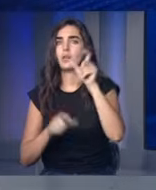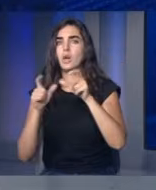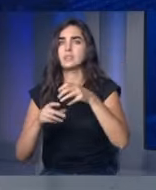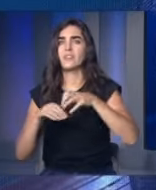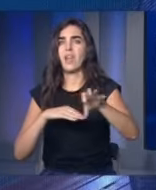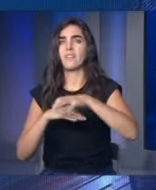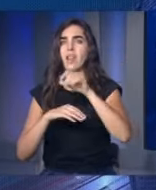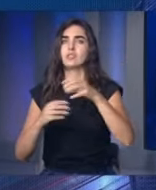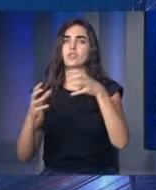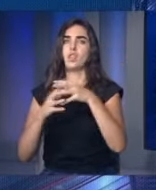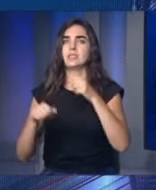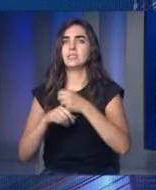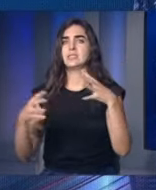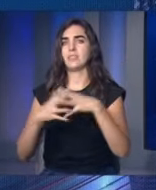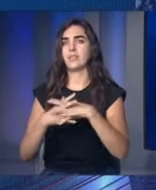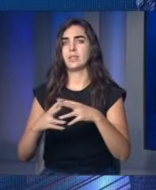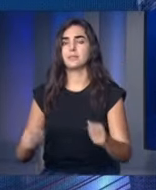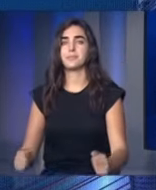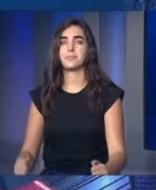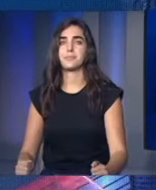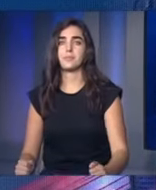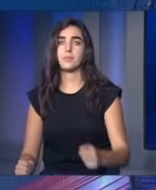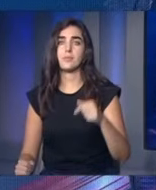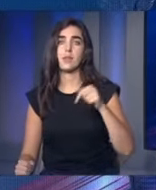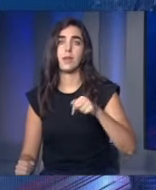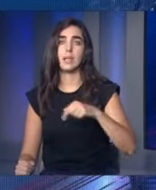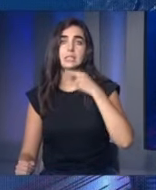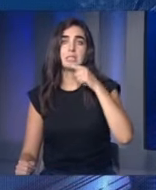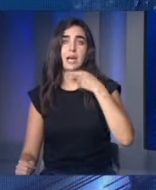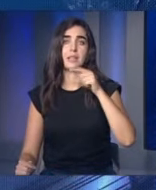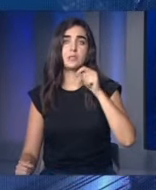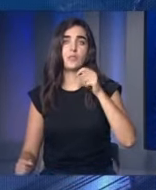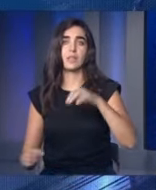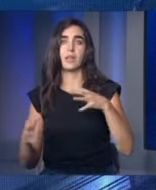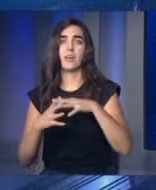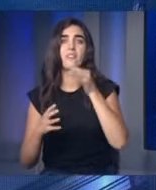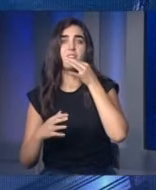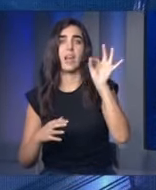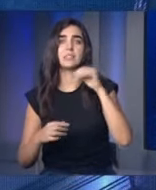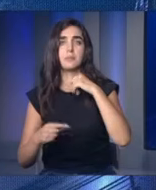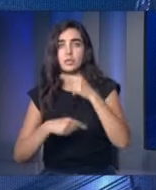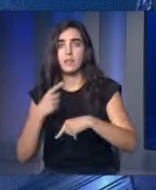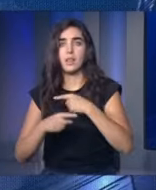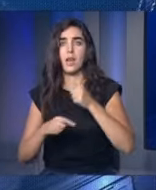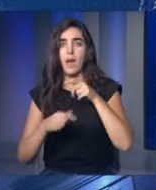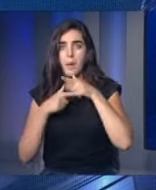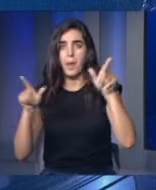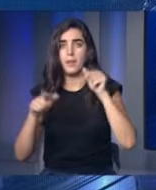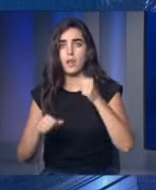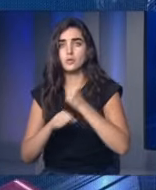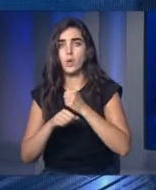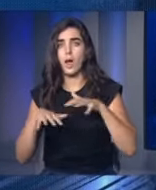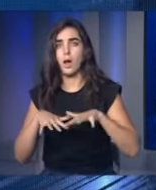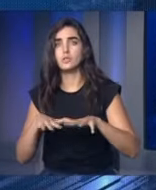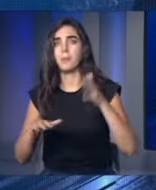إسرائيل، ودعت جميع الأفرقاء إلى ضبط النفس. وذكرت في بيانها: تندد فرنسا بأشد العبارات الممكنة